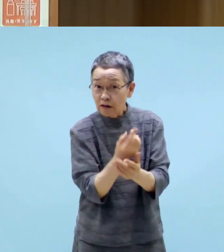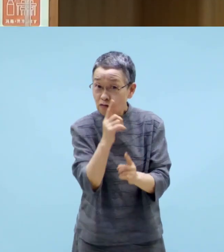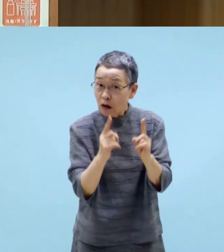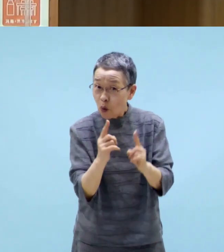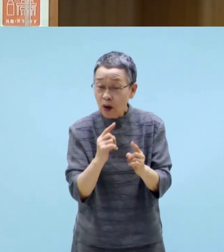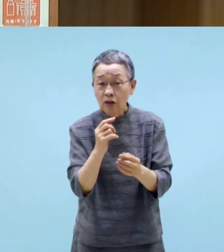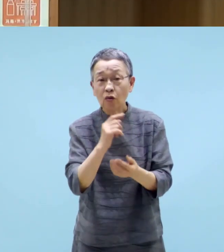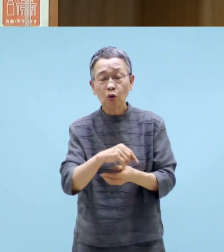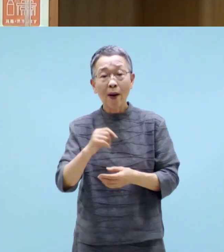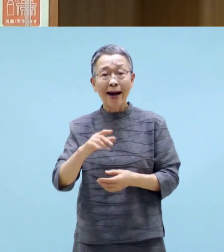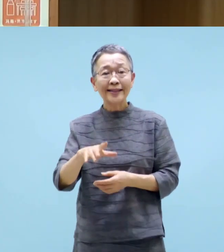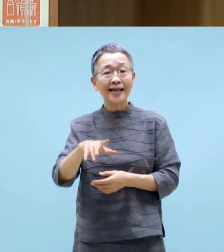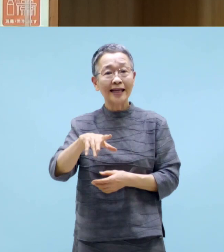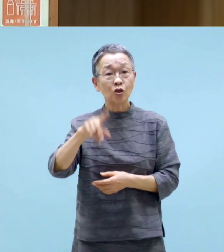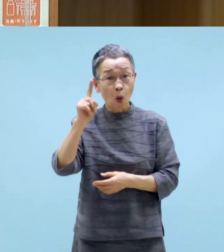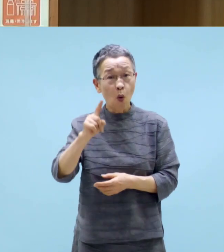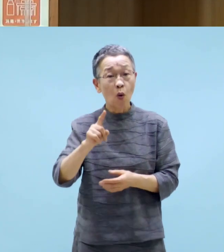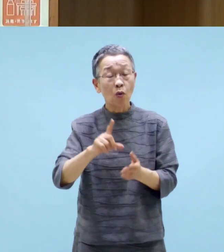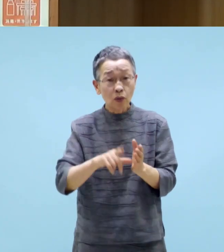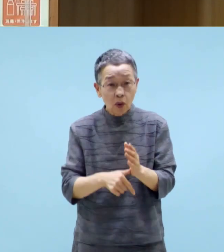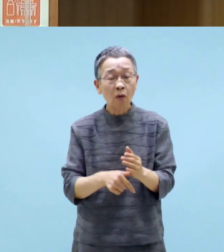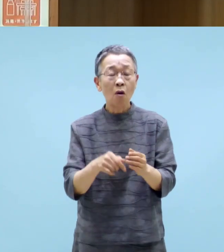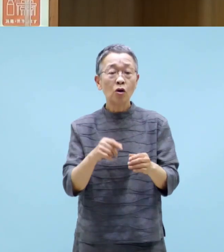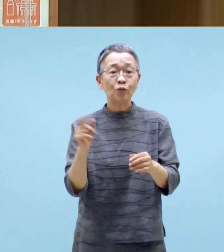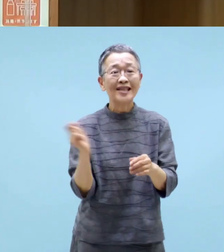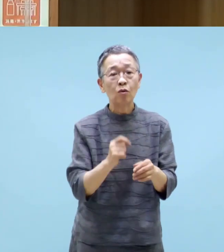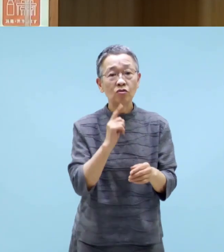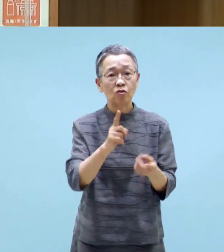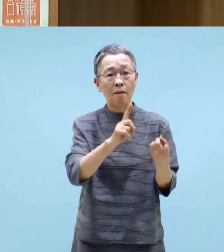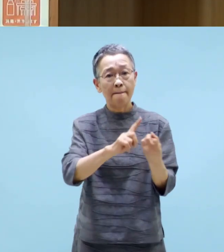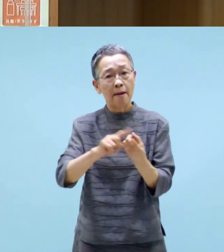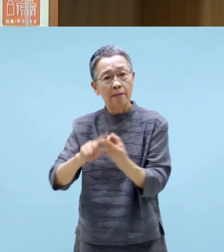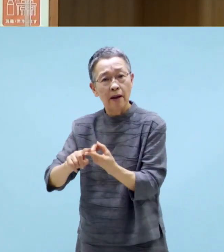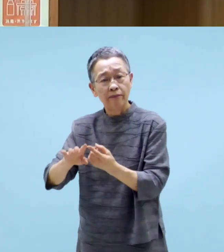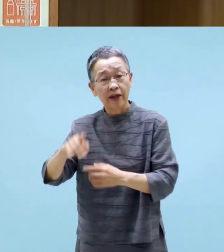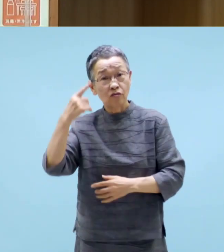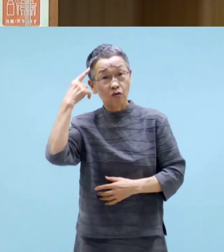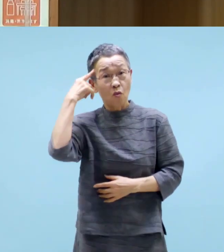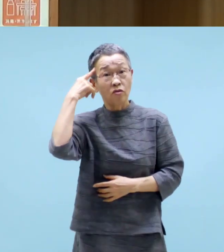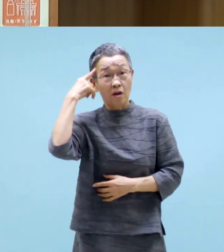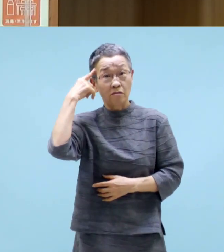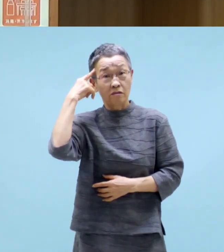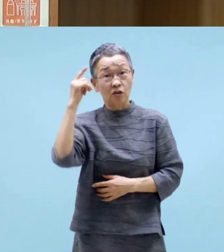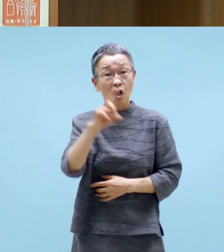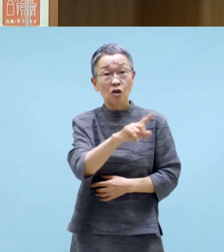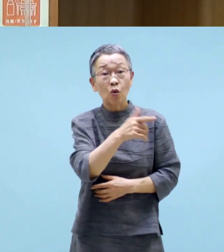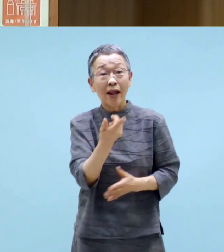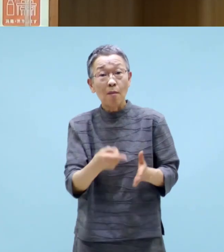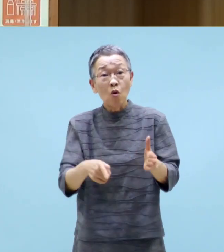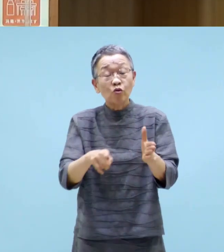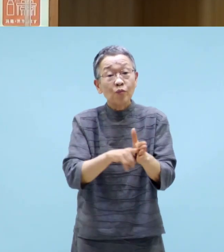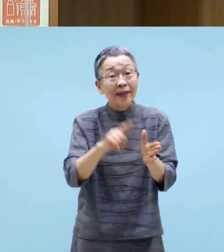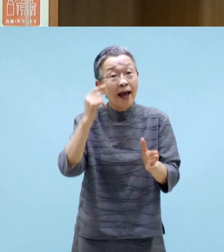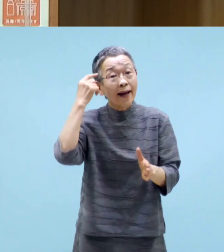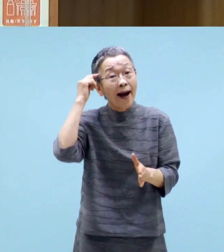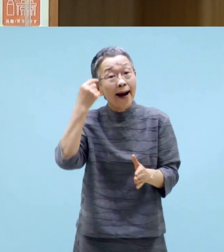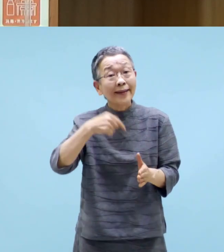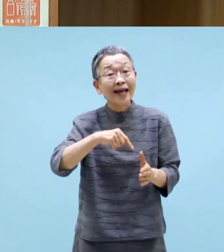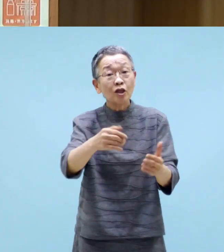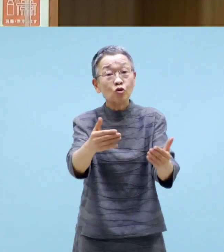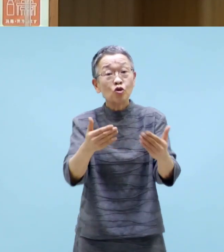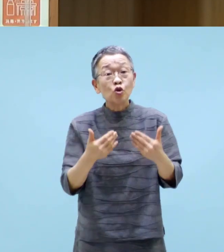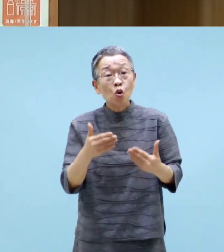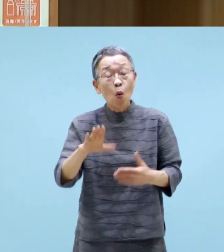スピードっていうのはそこで足りる部分もあるんですが、ちょっとそこら辺も含めてやっぱり考えていく必要があるかなと思ってます。